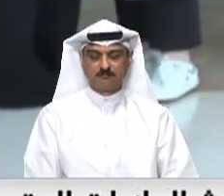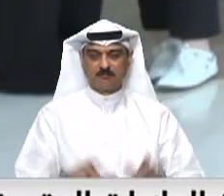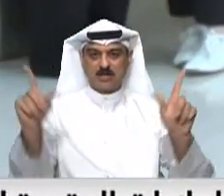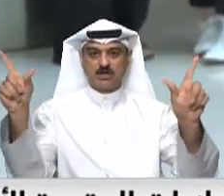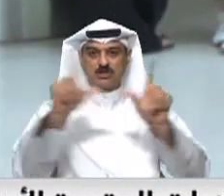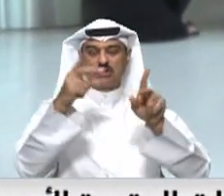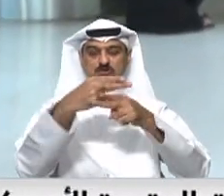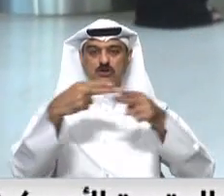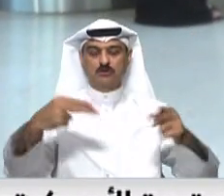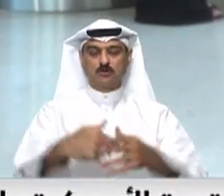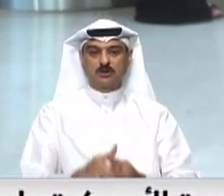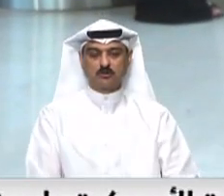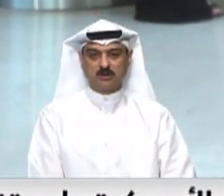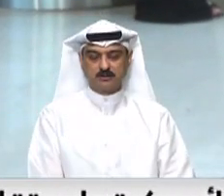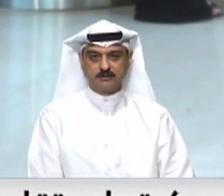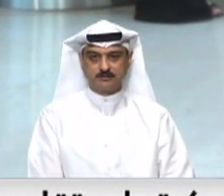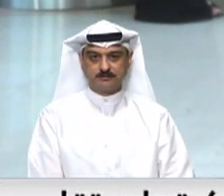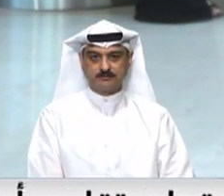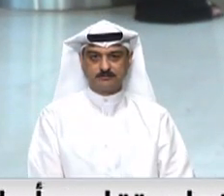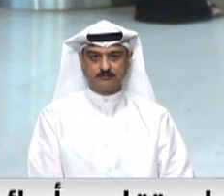حبيب تلفزيون دوله الكويت